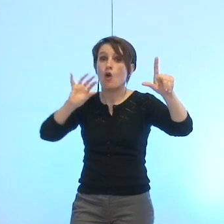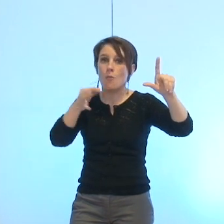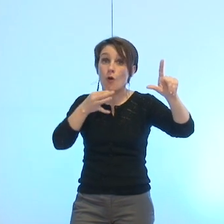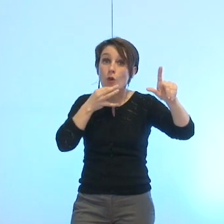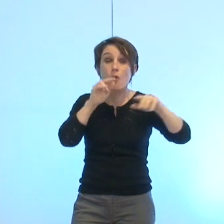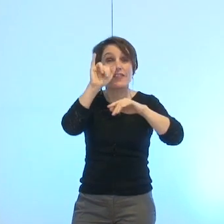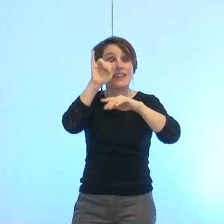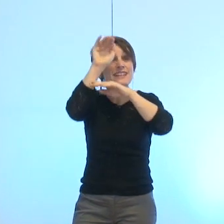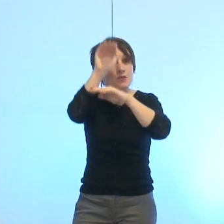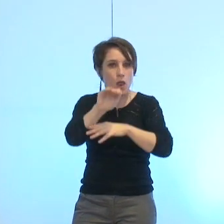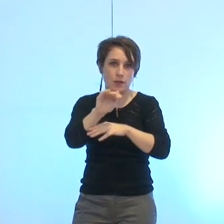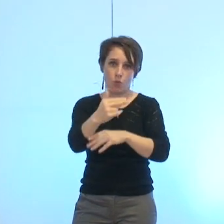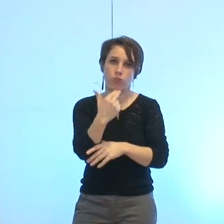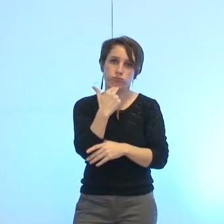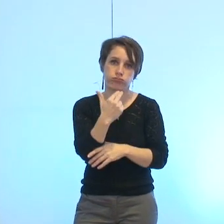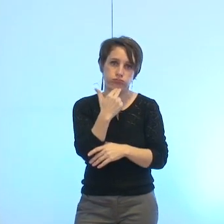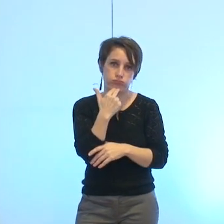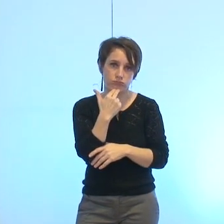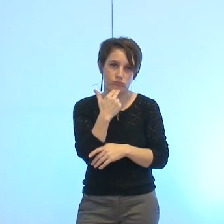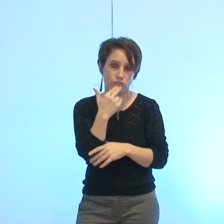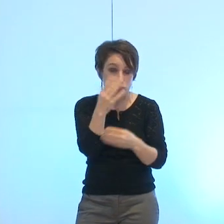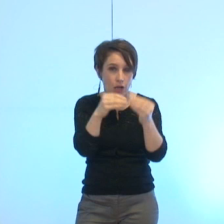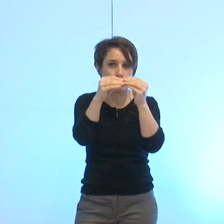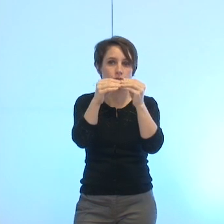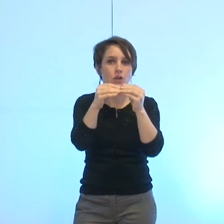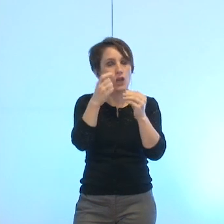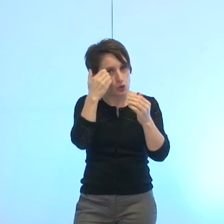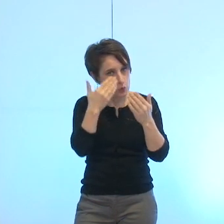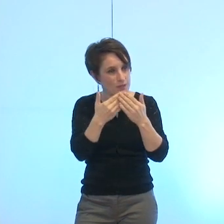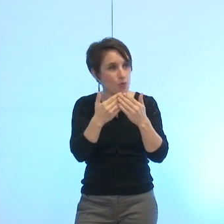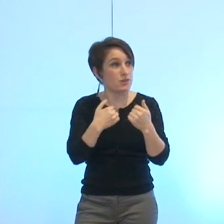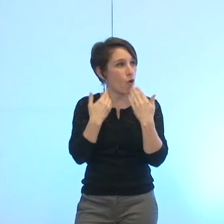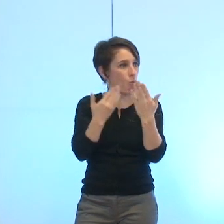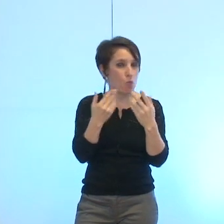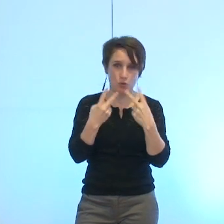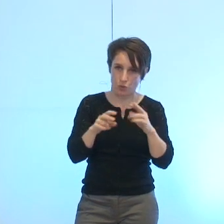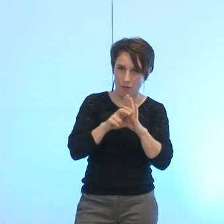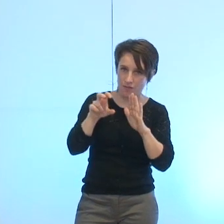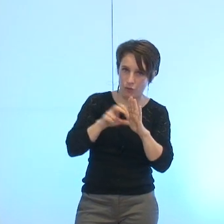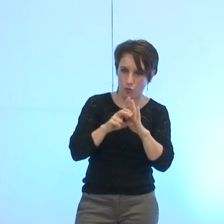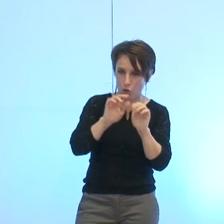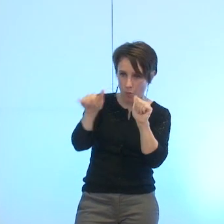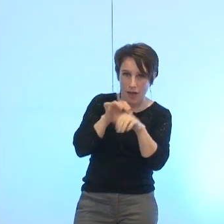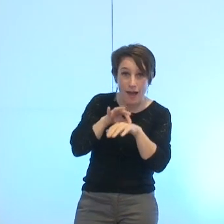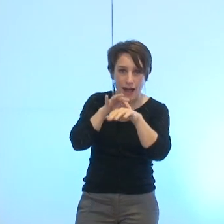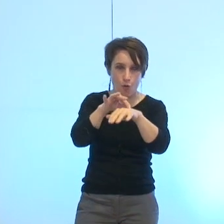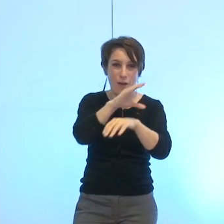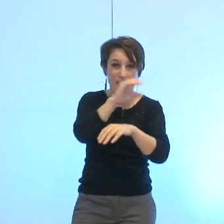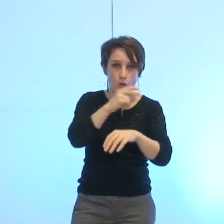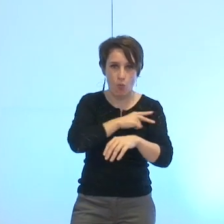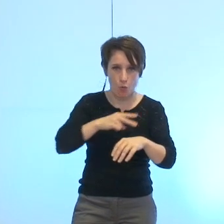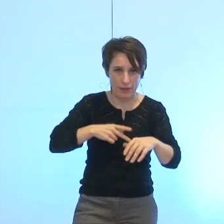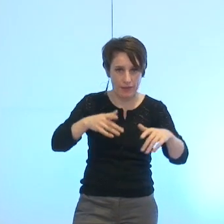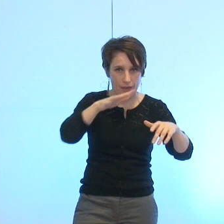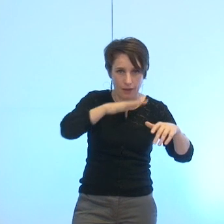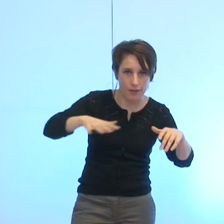isoler c'est pour cela qu'il est proposé dans la dibération que la ville accompagne les copropriétés à travers une